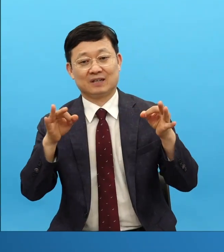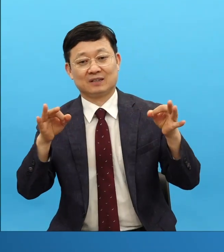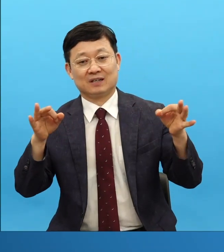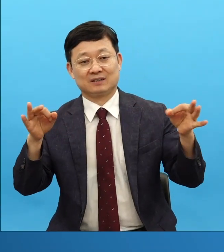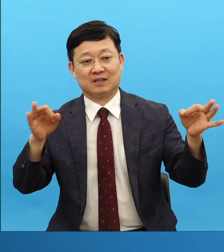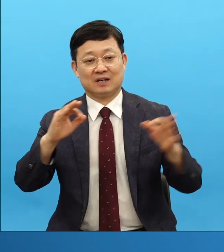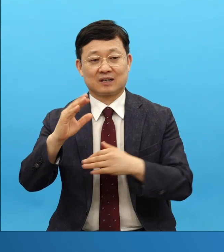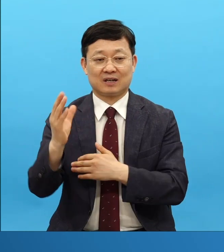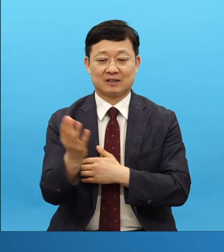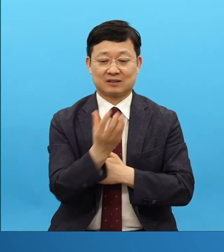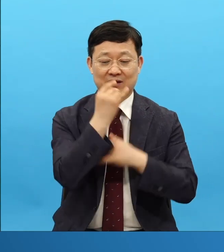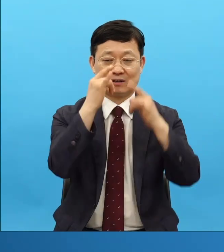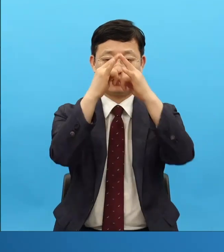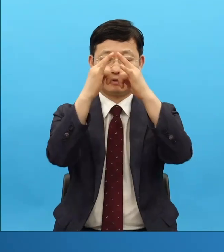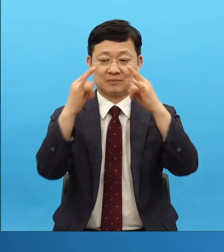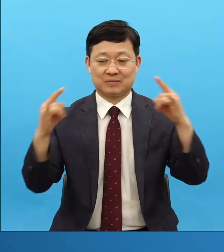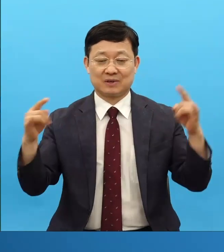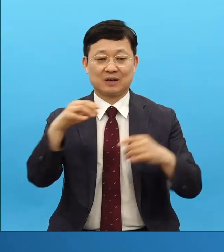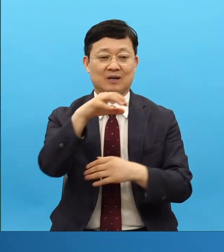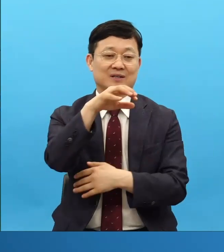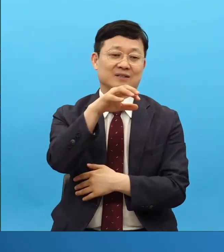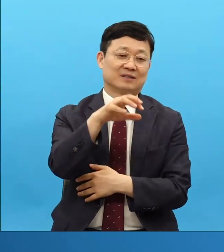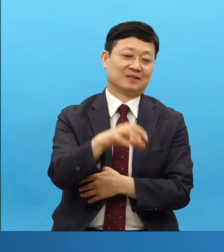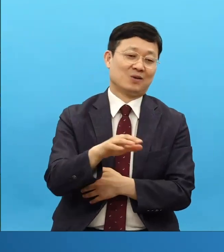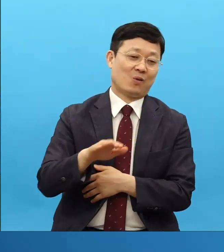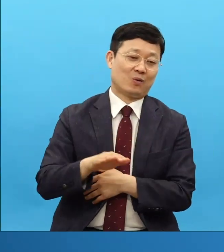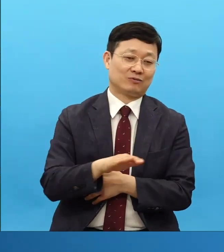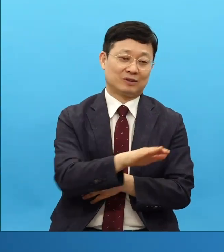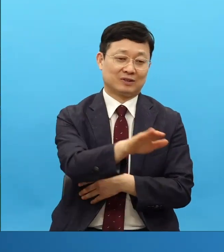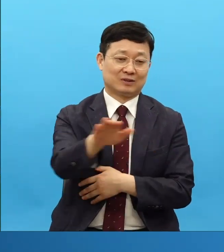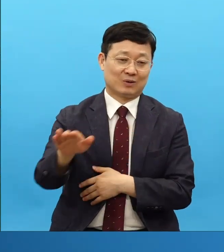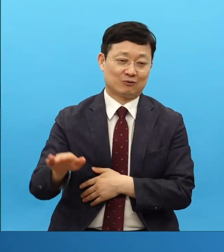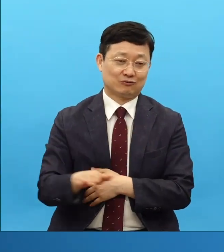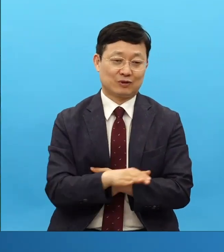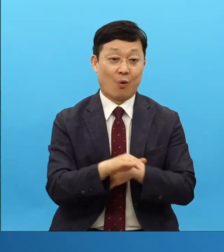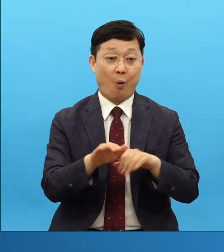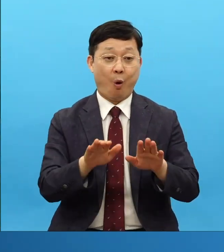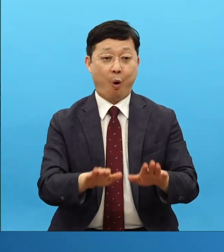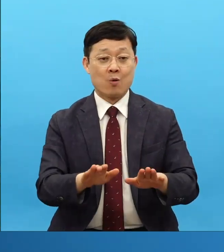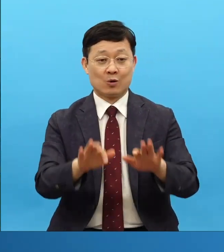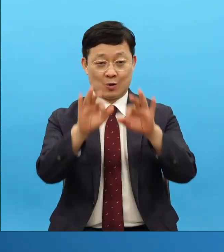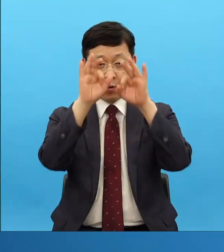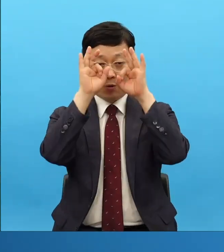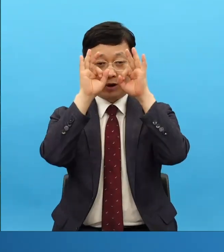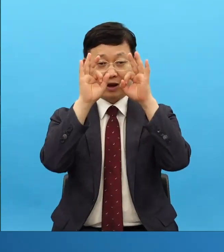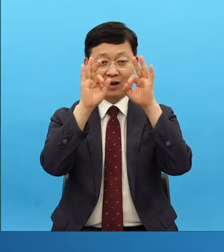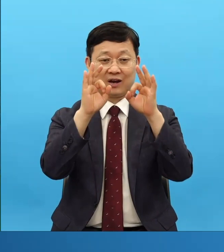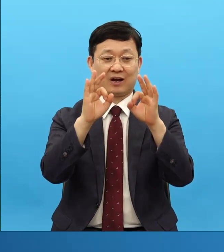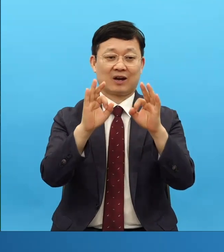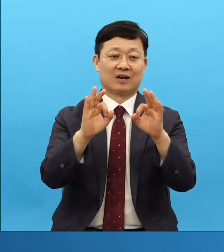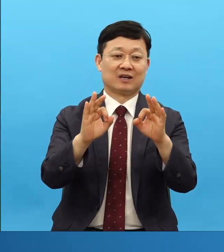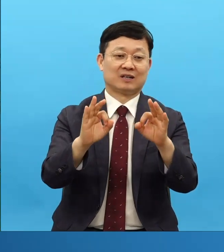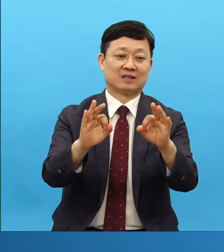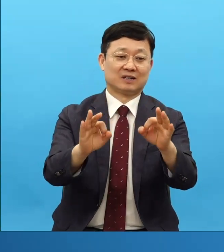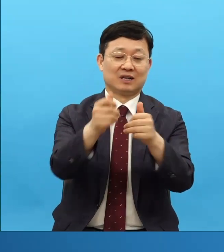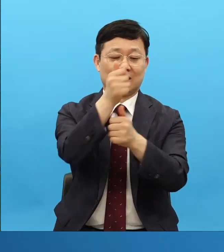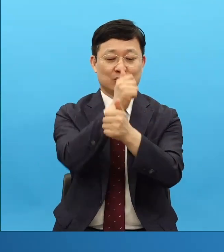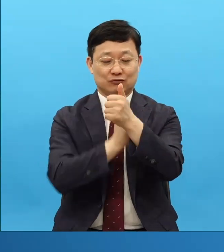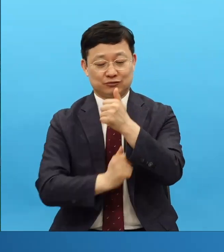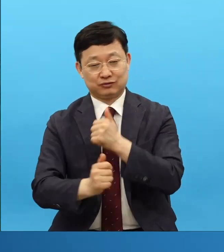노래해. 성막의 뜰에서 오늘도 우리